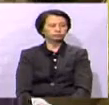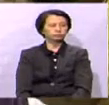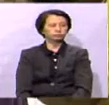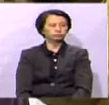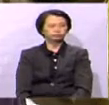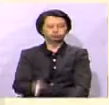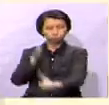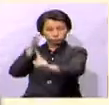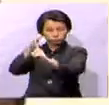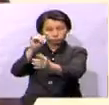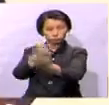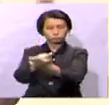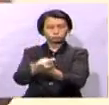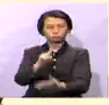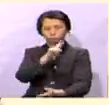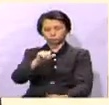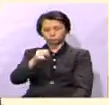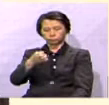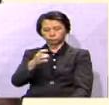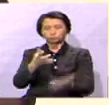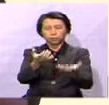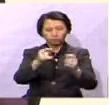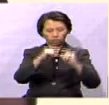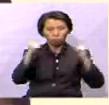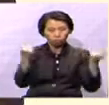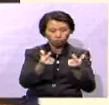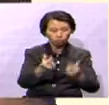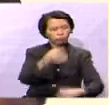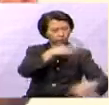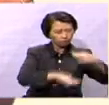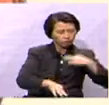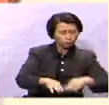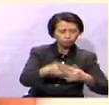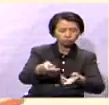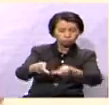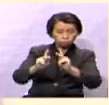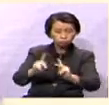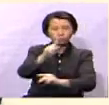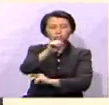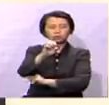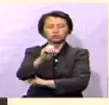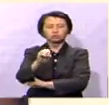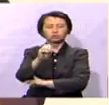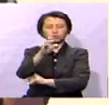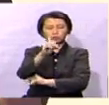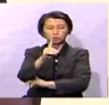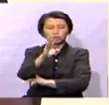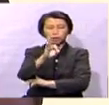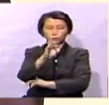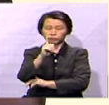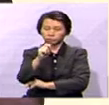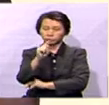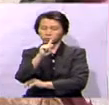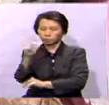Ke arah itu, Datuk Seri Dr. Ahmad Zahid Hamidi mahu golongan tersebut memanfaatkan inisiatif Zon Perdagangan Bebas Digital